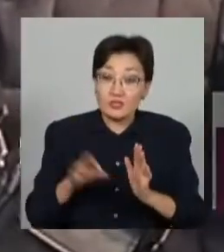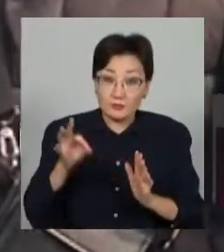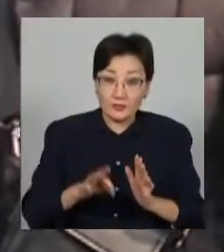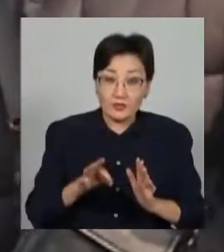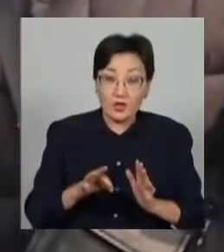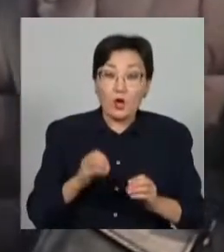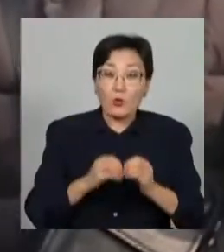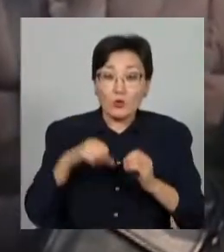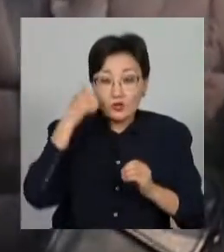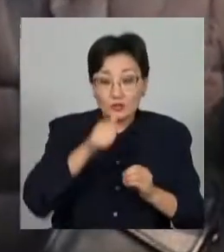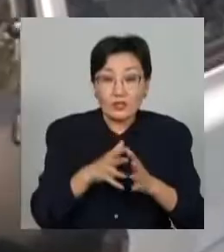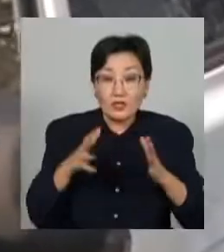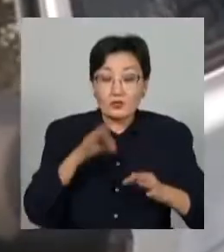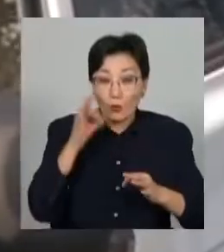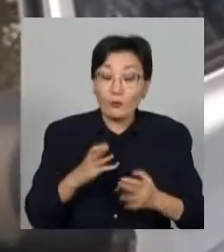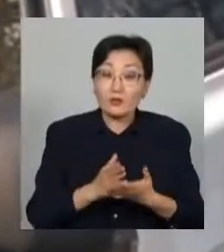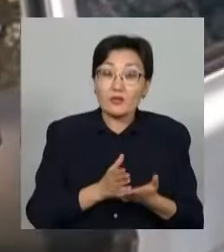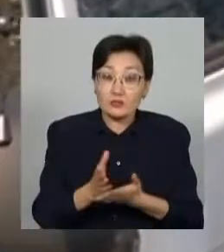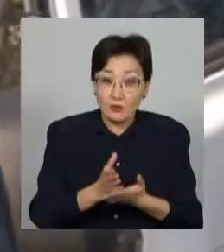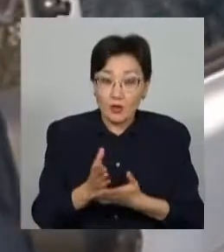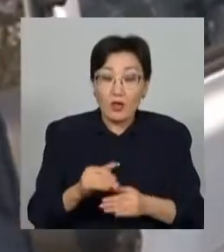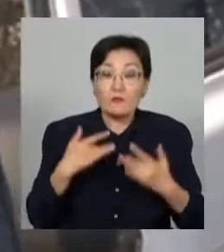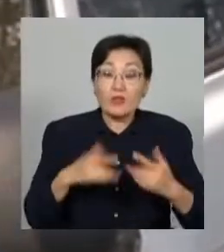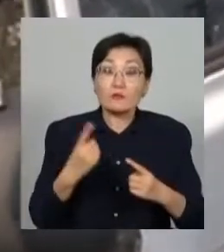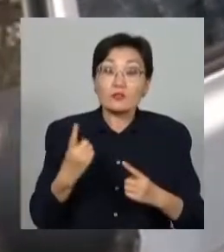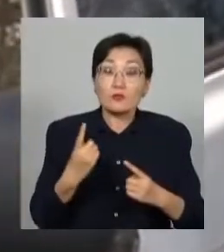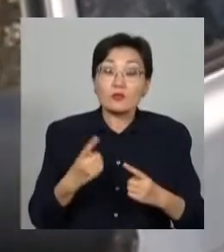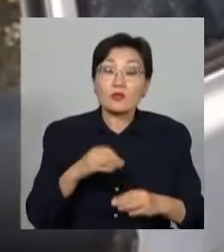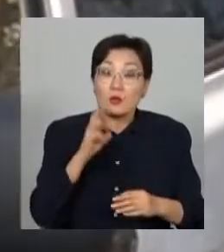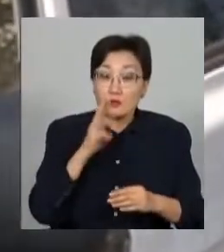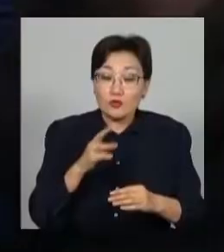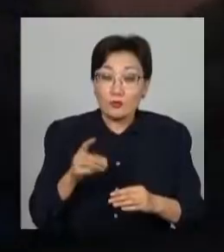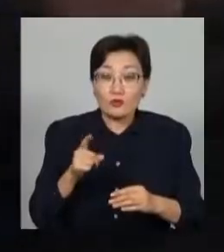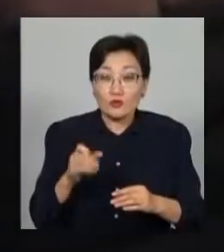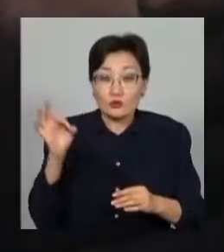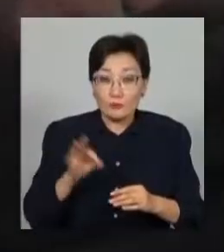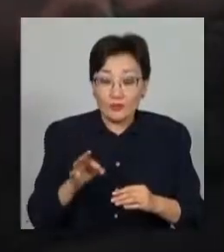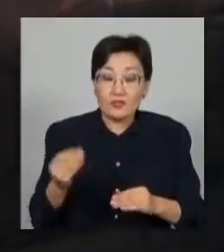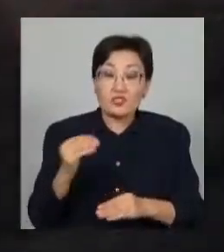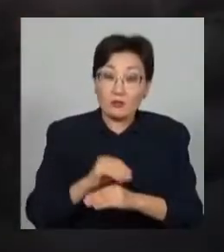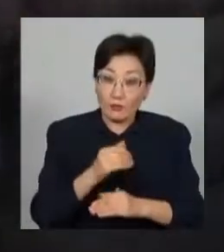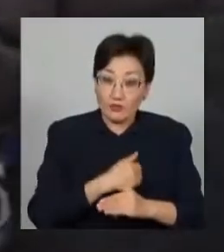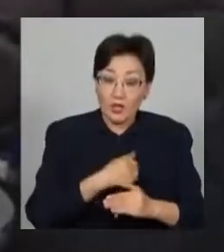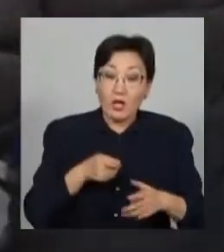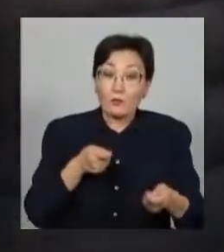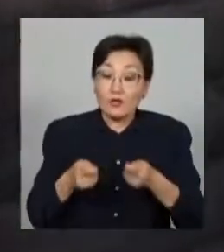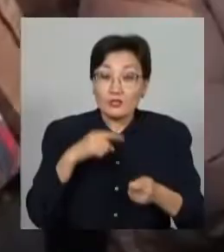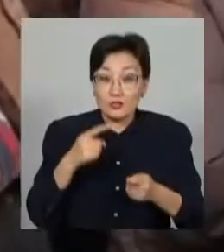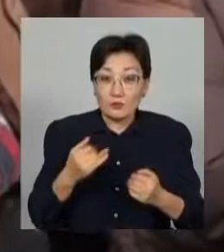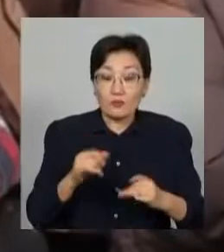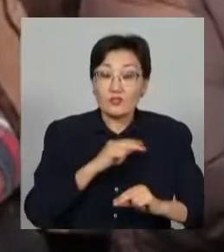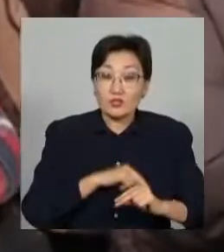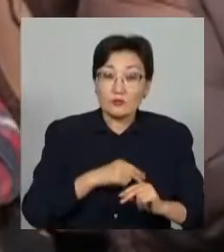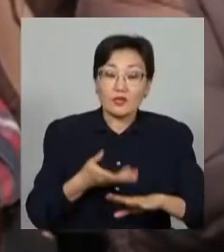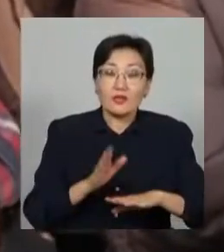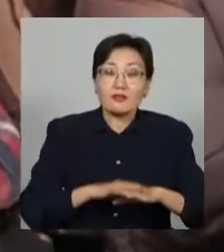70-80% 10 жылдан көп істеп атқандар. Жиналғандарда талап біреу. Олар жалақы мөлшері 100% қосылсын дейді. Ал басшылықтың айтуынша